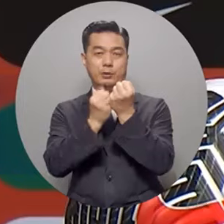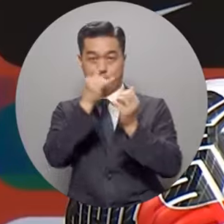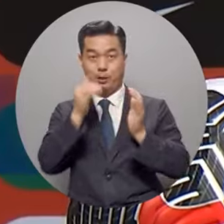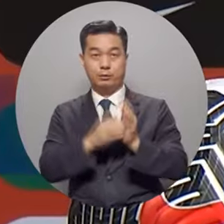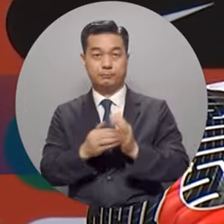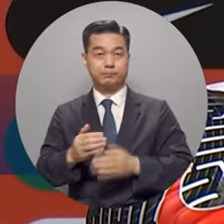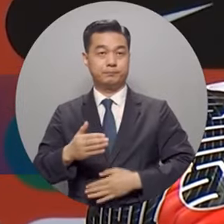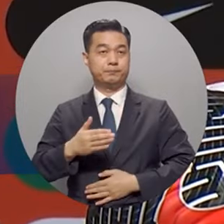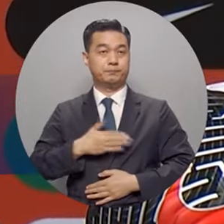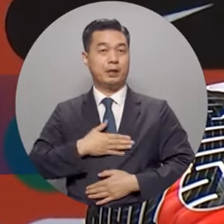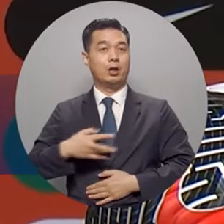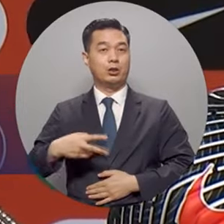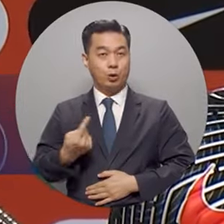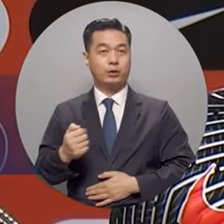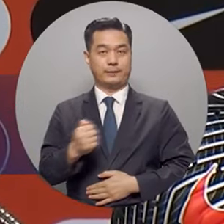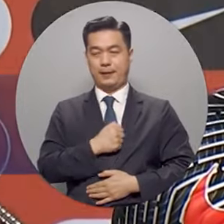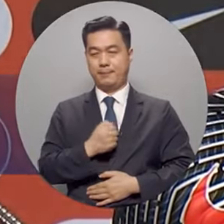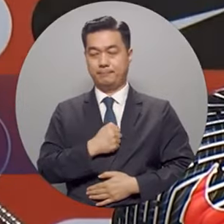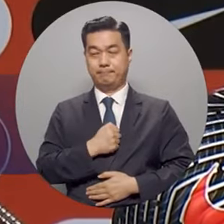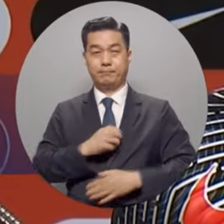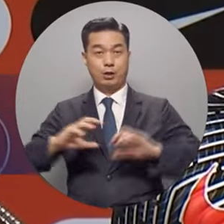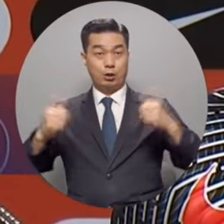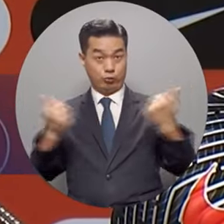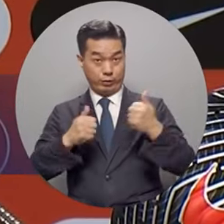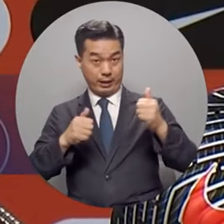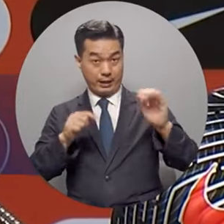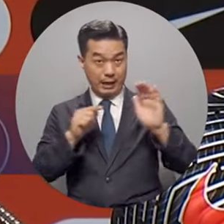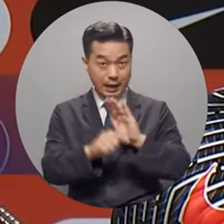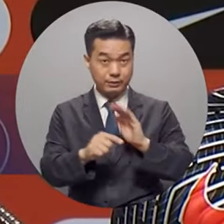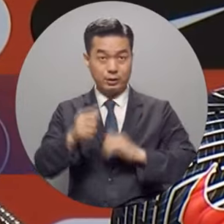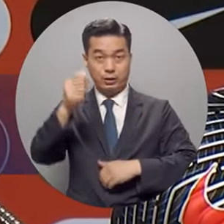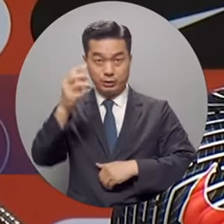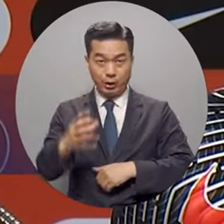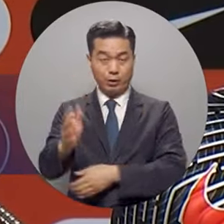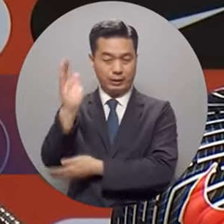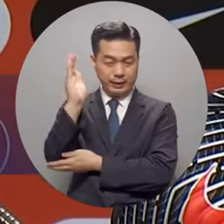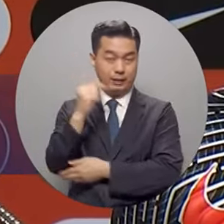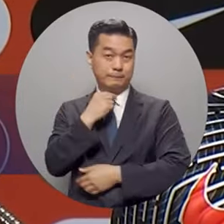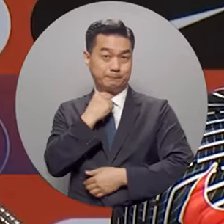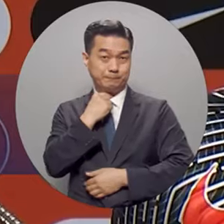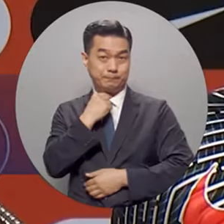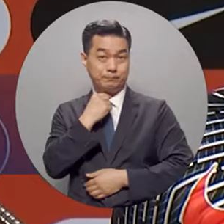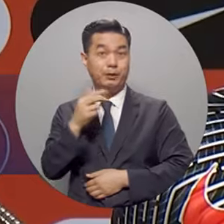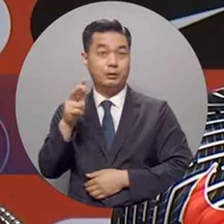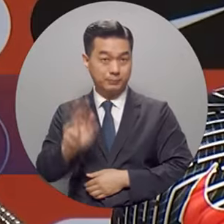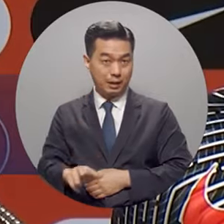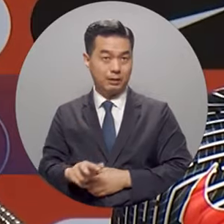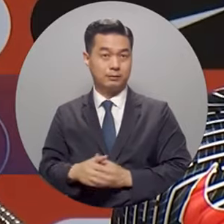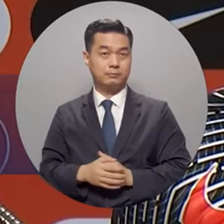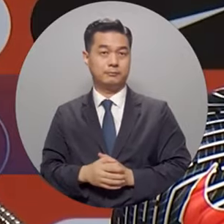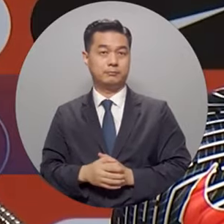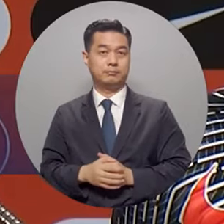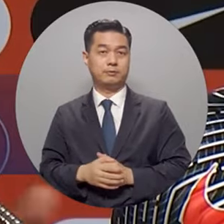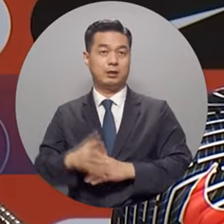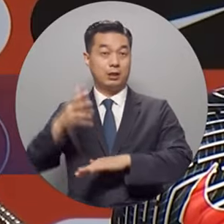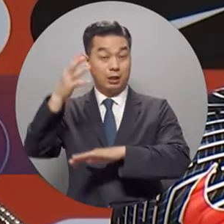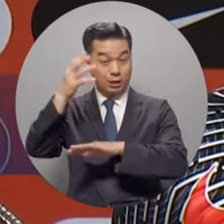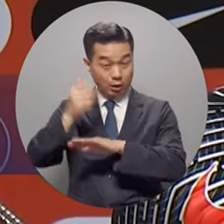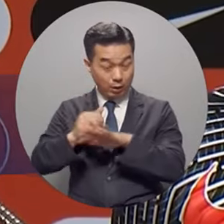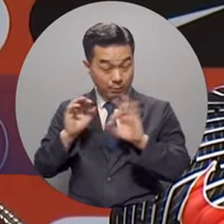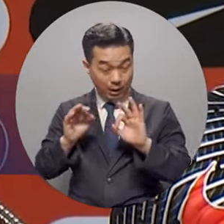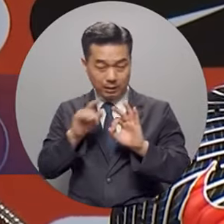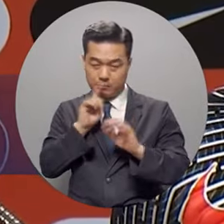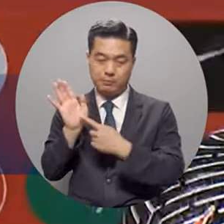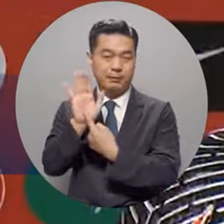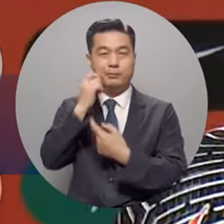저도 답답하고요. 국회에 가가지고 여러 이야기를 하고 싶었지만은 뭐 결과적으로 이제